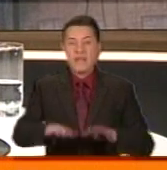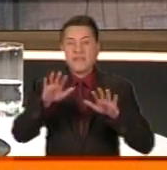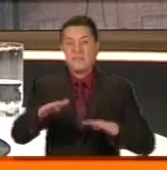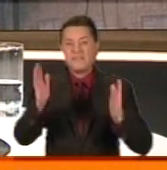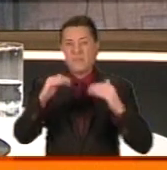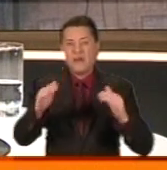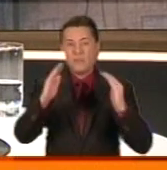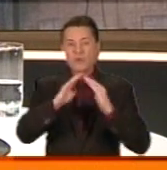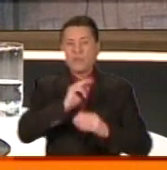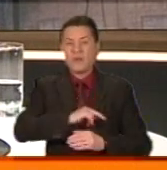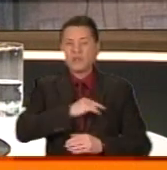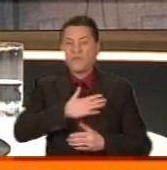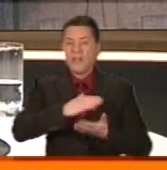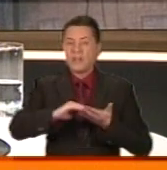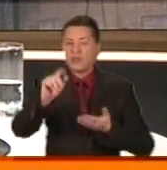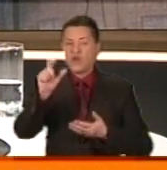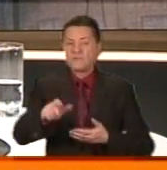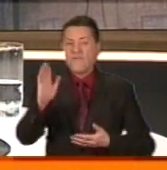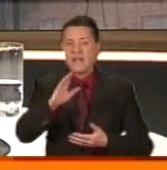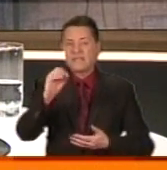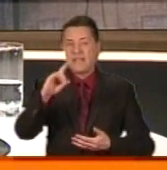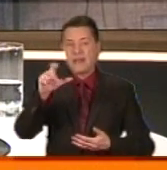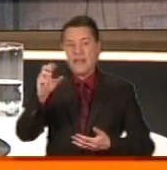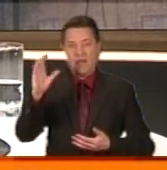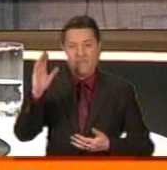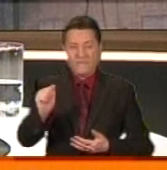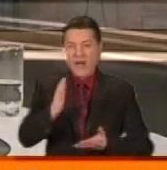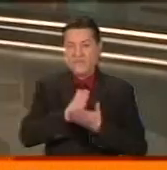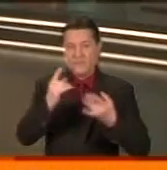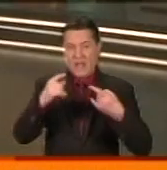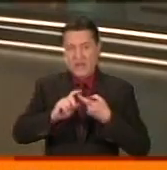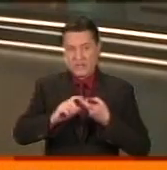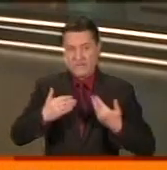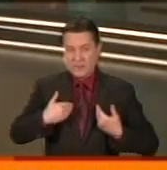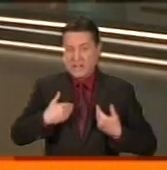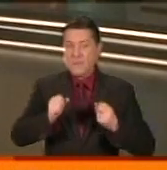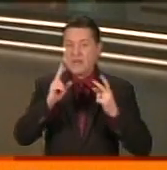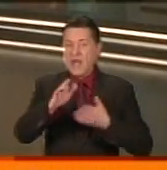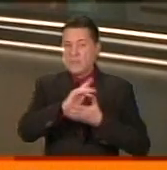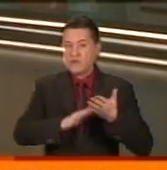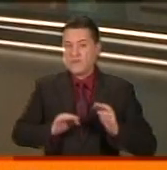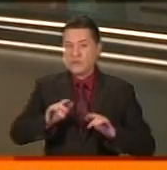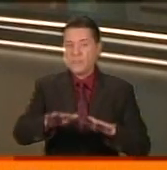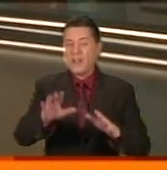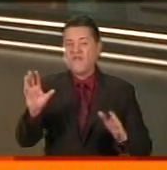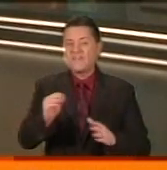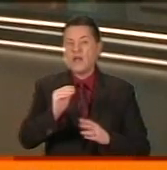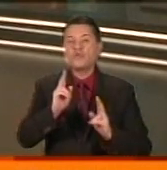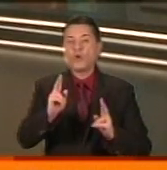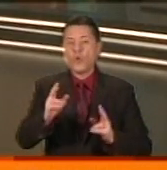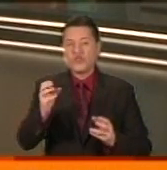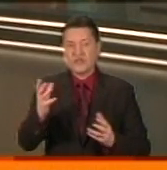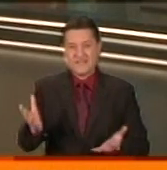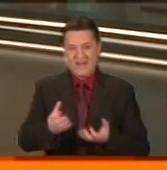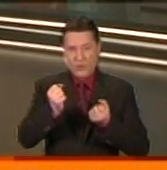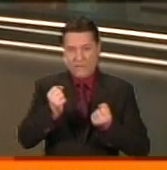обвалу будинку зараз працює Валерія сергеєва Вона з нами наживо Валерія як просуваються операції і Чи вдалося ще когось